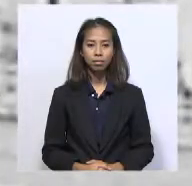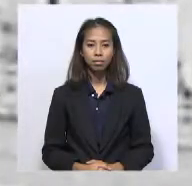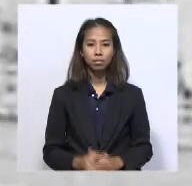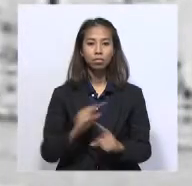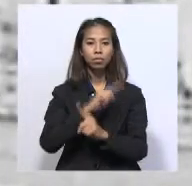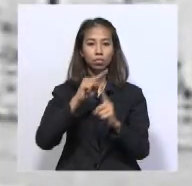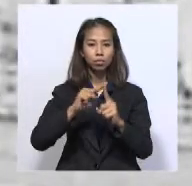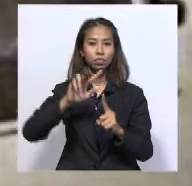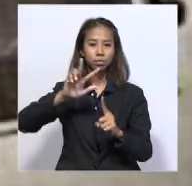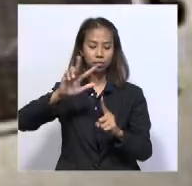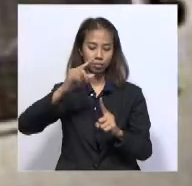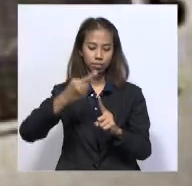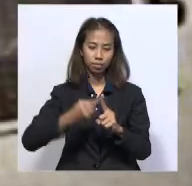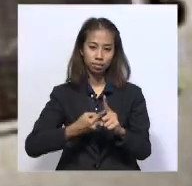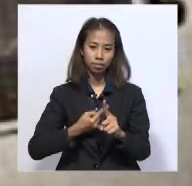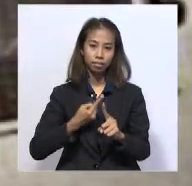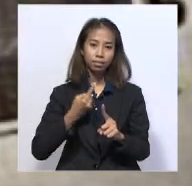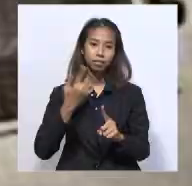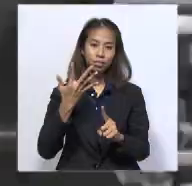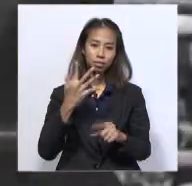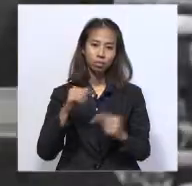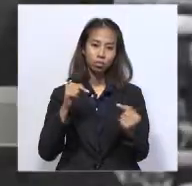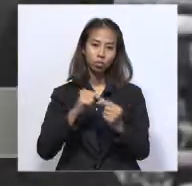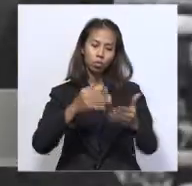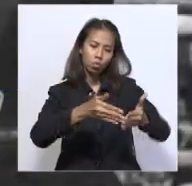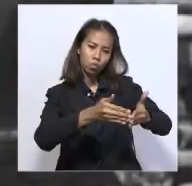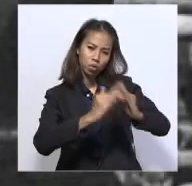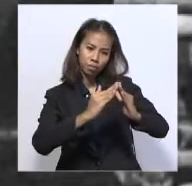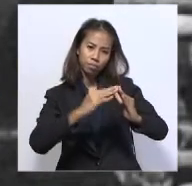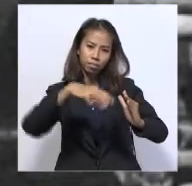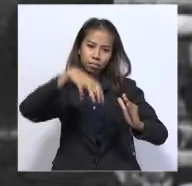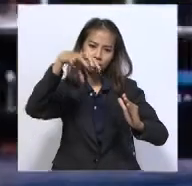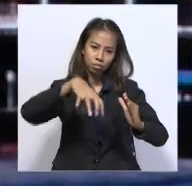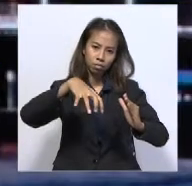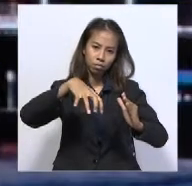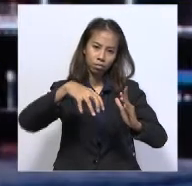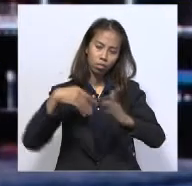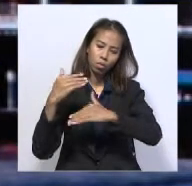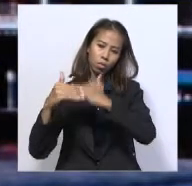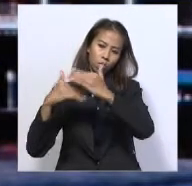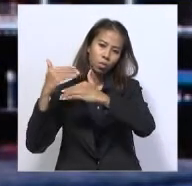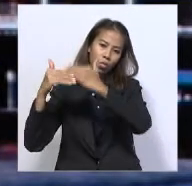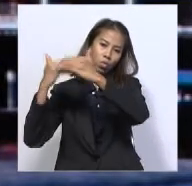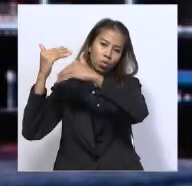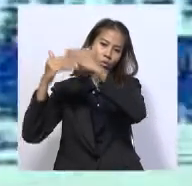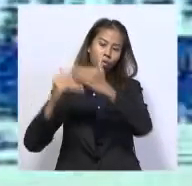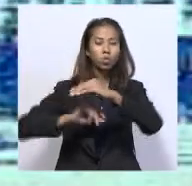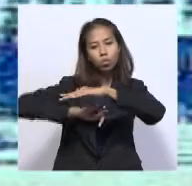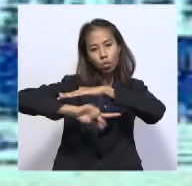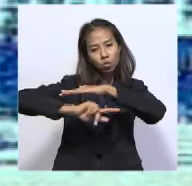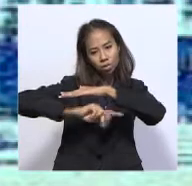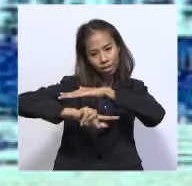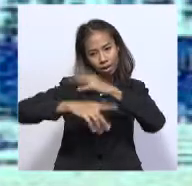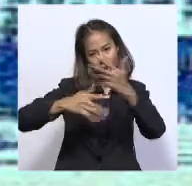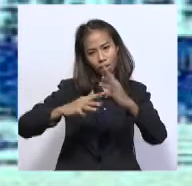วันที่3พฤษภาคม2476เป็นวันก่อตั้งกองโฆษณาการพัฒนามาเป็นสำนักงานโฆษณาการ